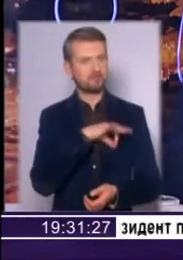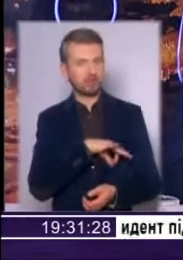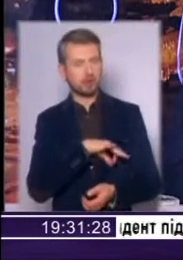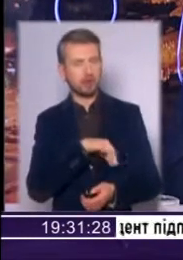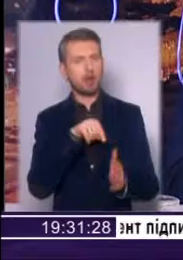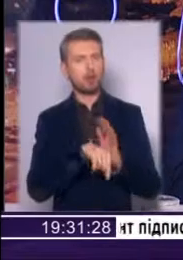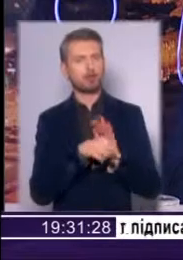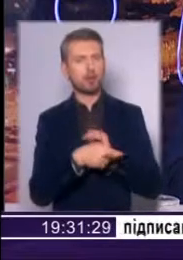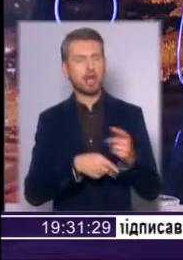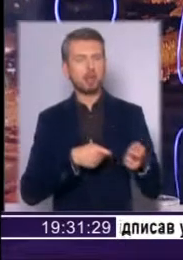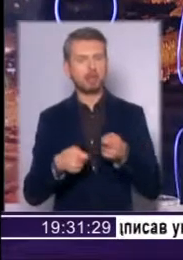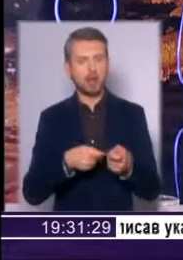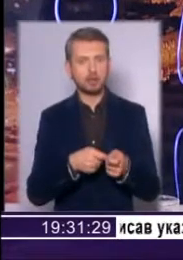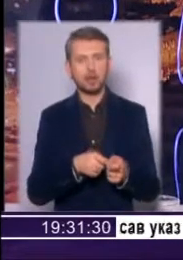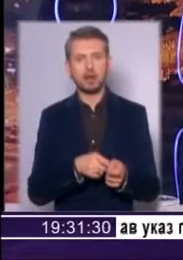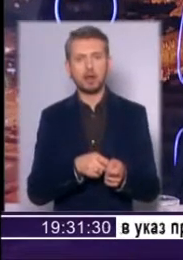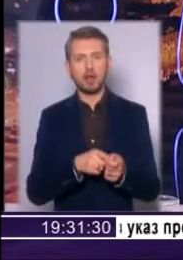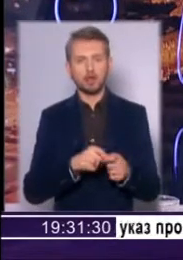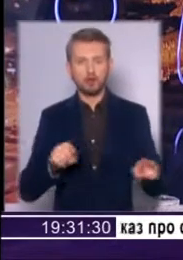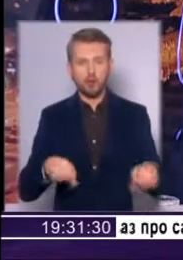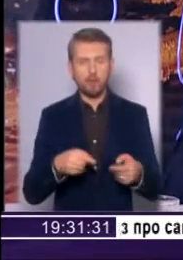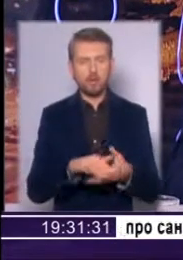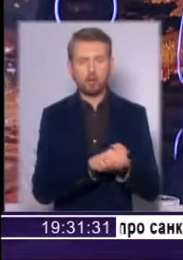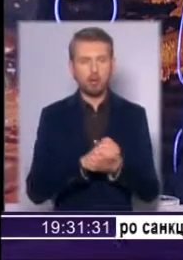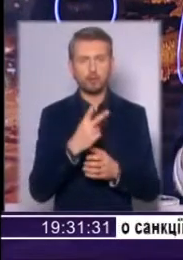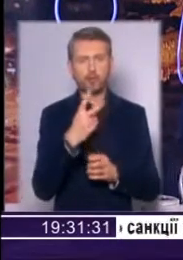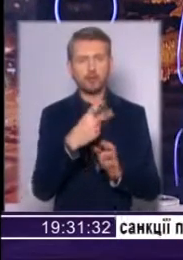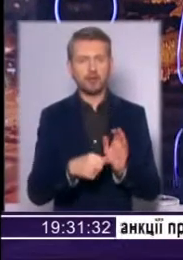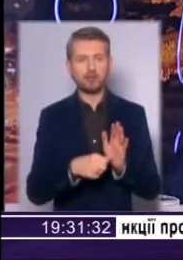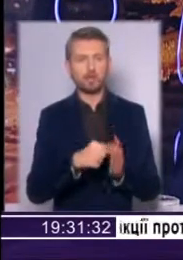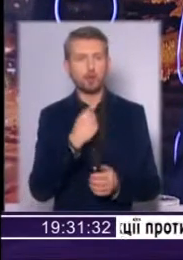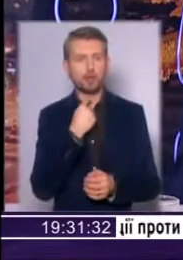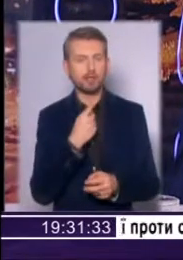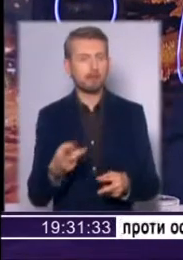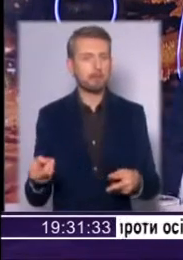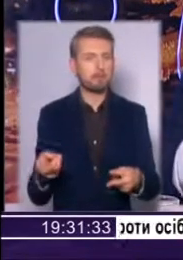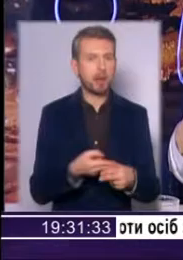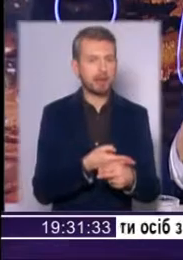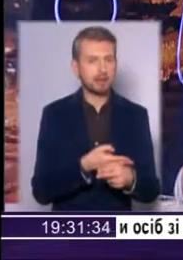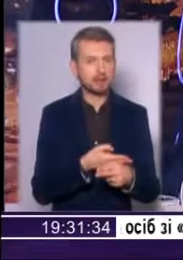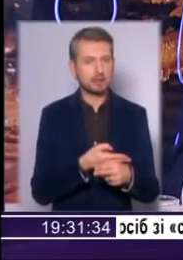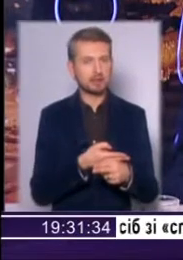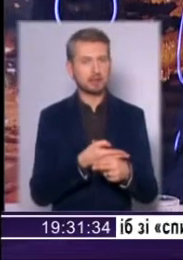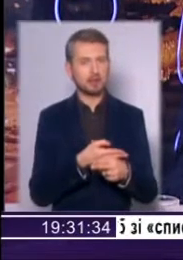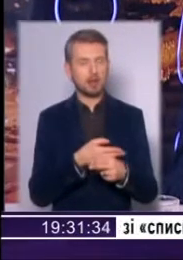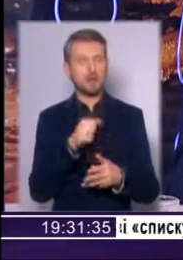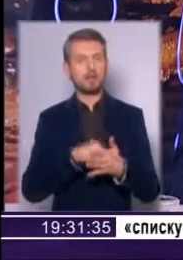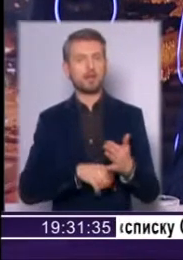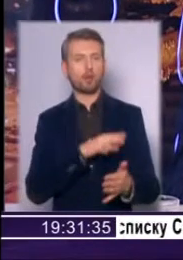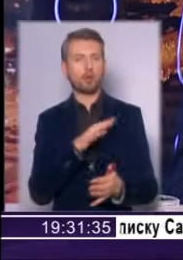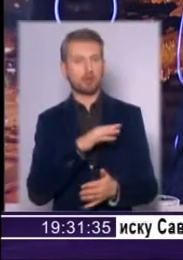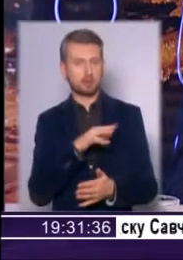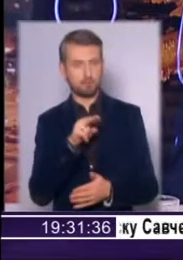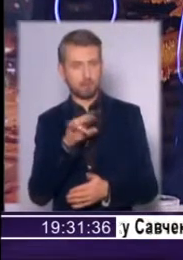для влади принципово сформувати коаліцію 226 голосів без, так би мовити, від колишніх регіоналів, в